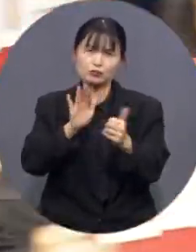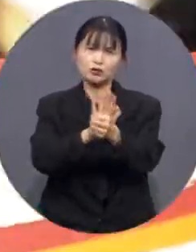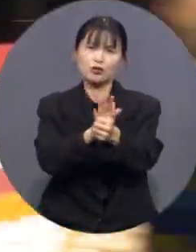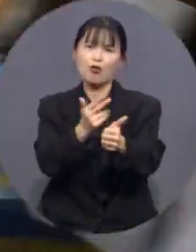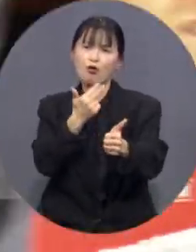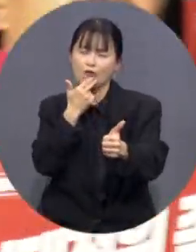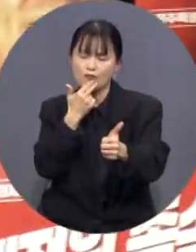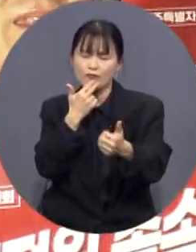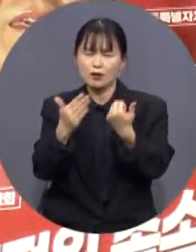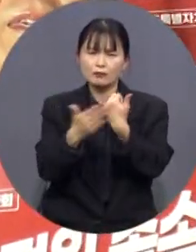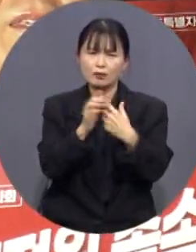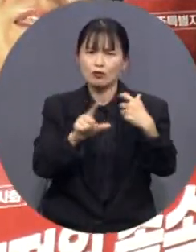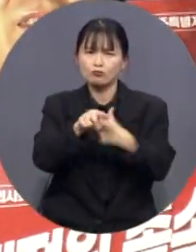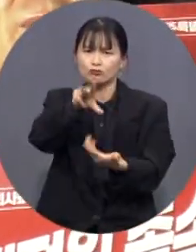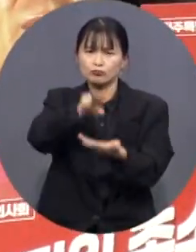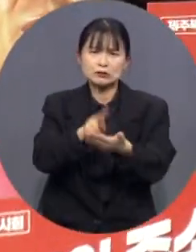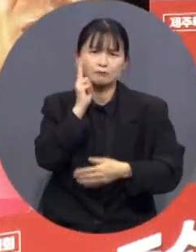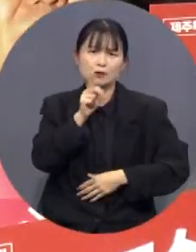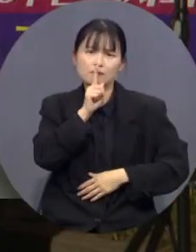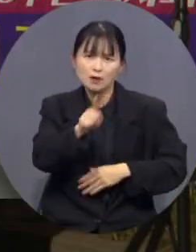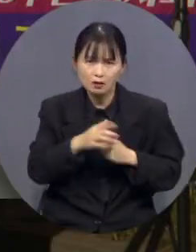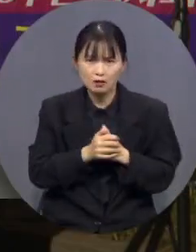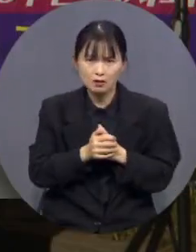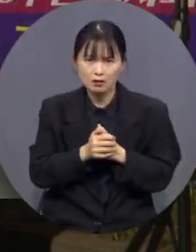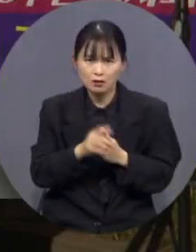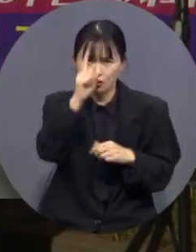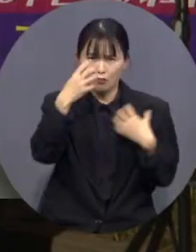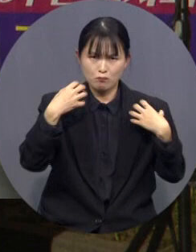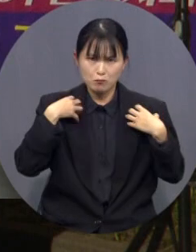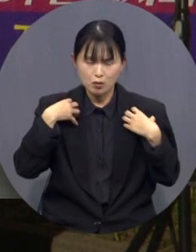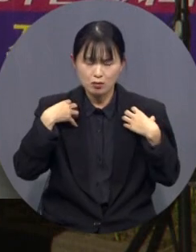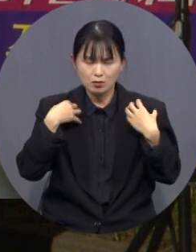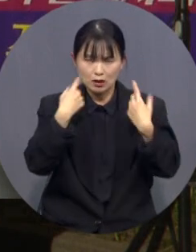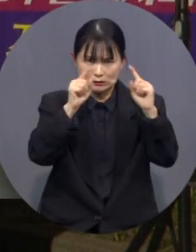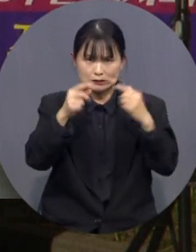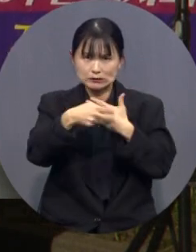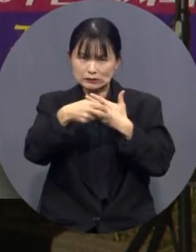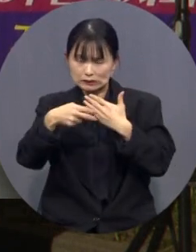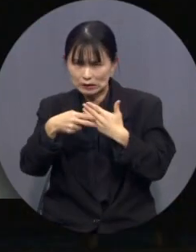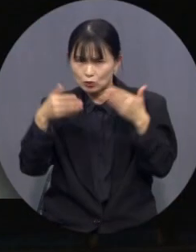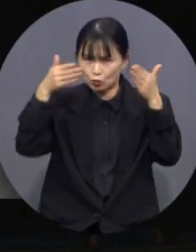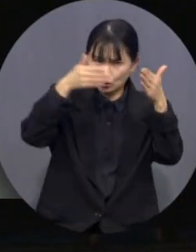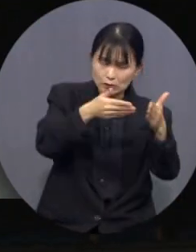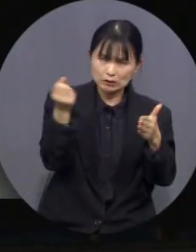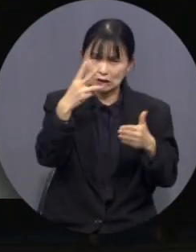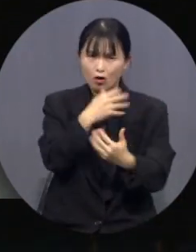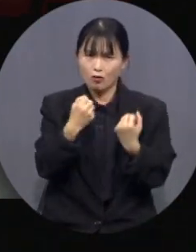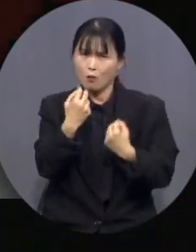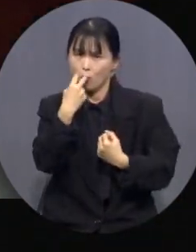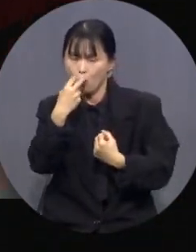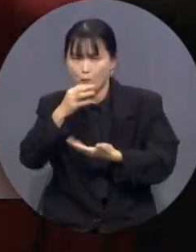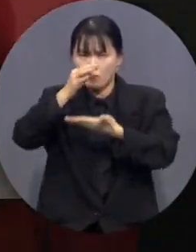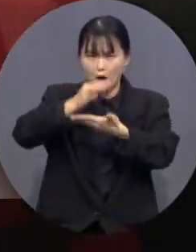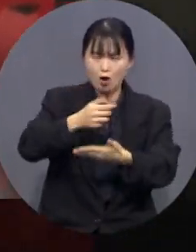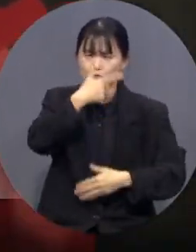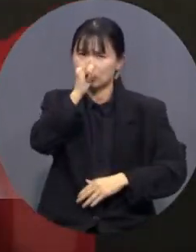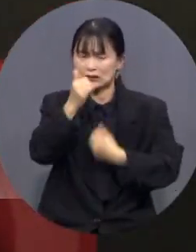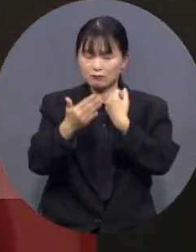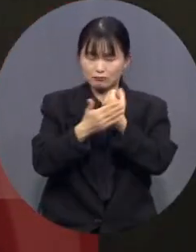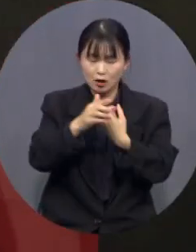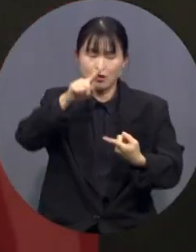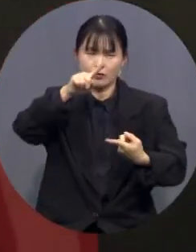큰 구조적 문제라고 주장했습니다. 또 정부는 의대 쏠림 현상과 건강보험 재정 악화 등 부작용에